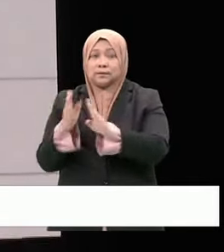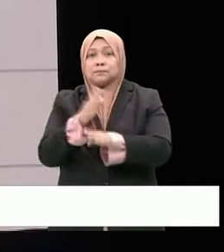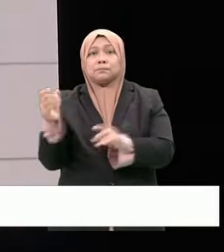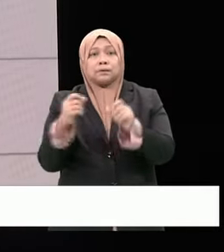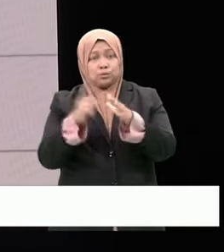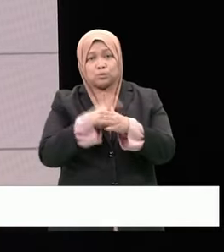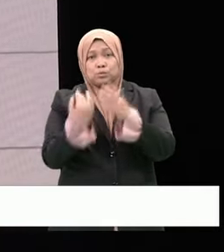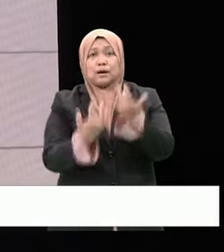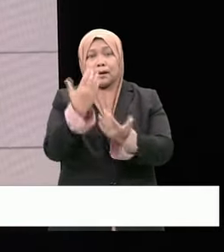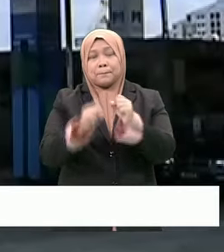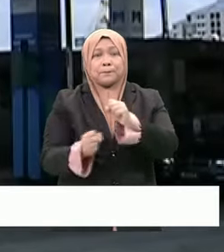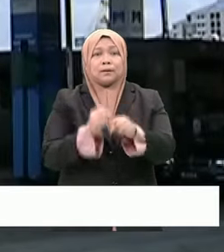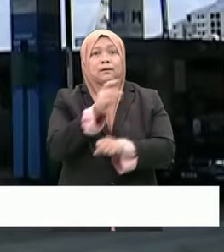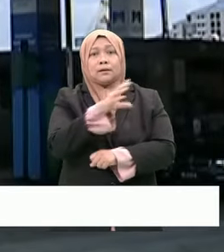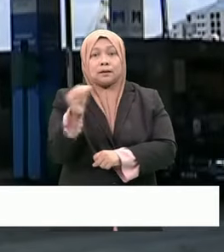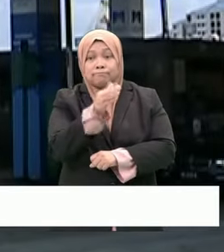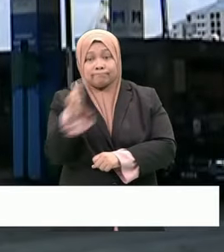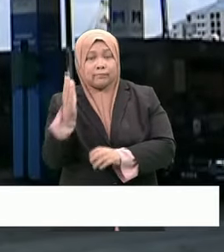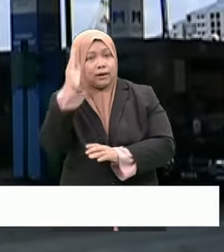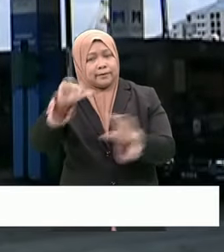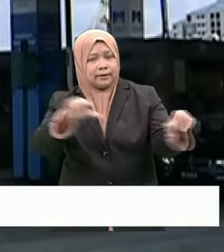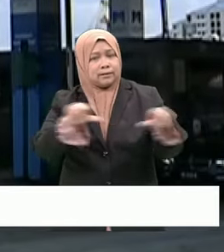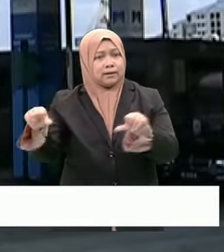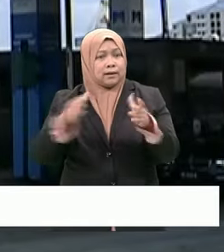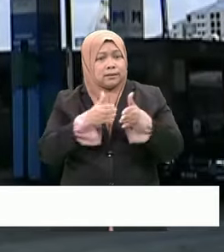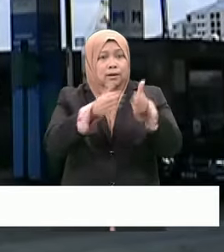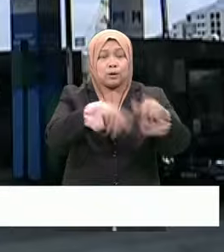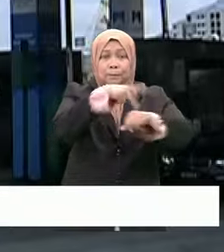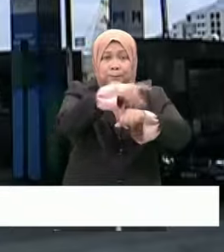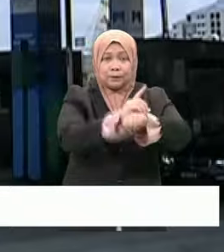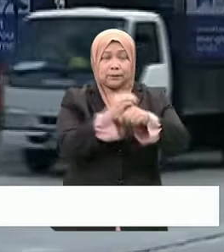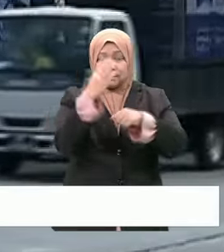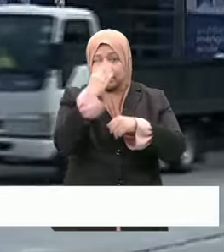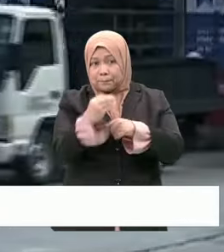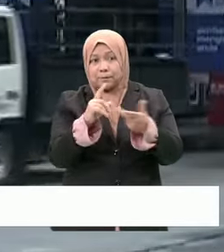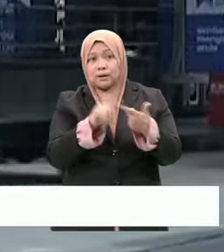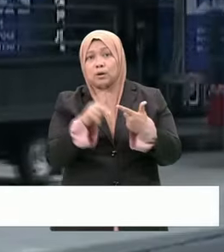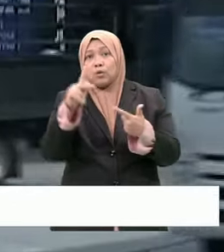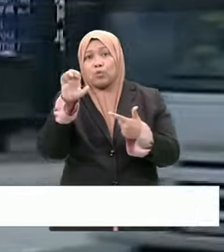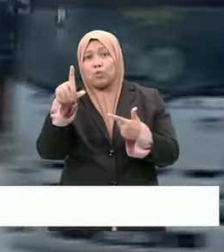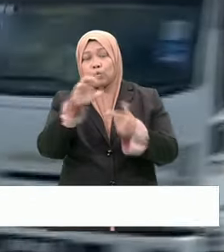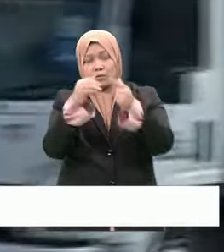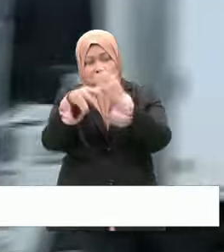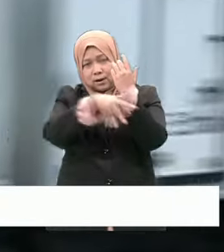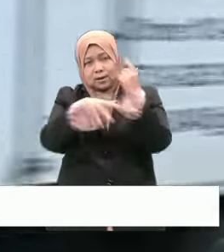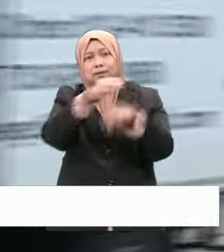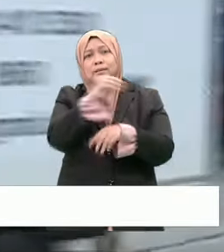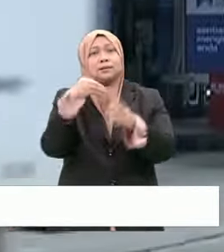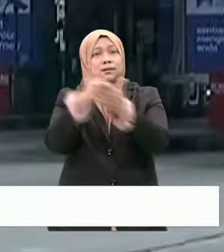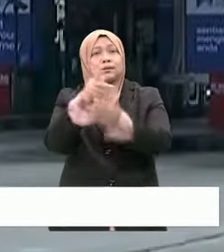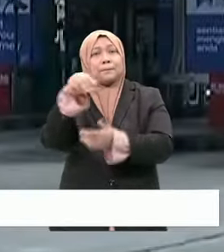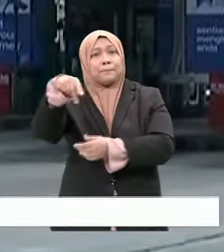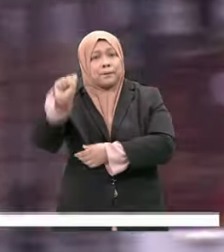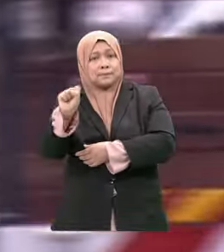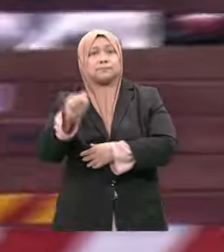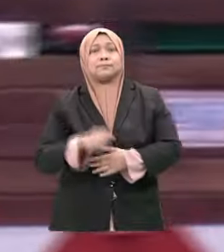Sungai bakam lorong smlin juga akan diaktifkan di laluan port dickon ke Seremban kulai ke senai dan pandan ke